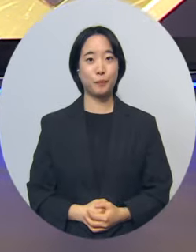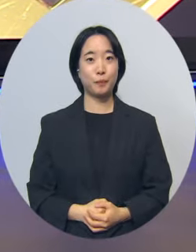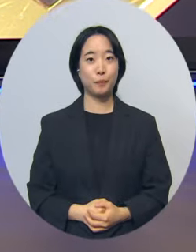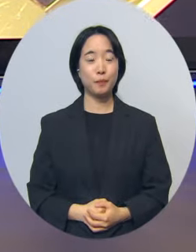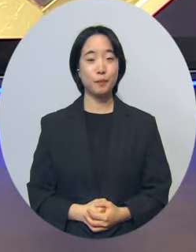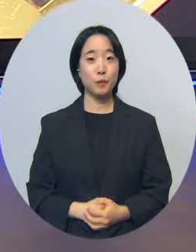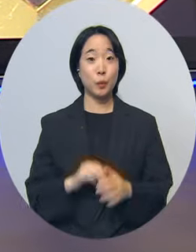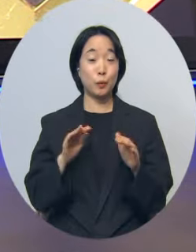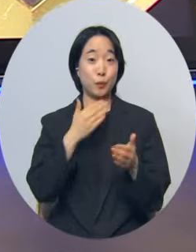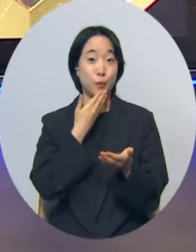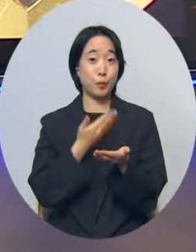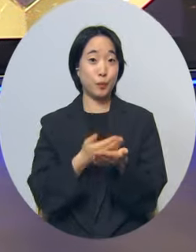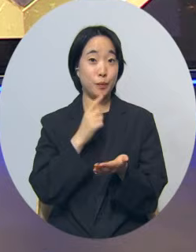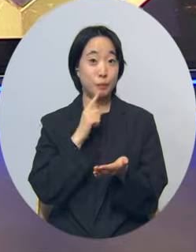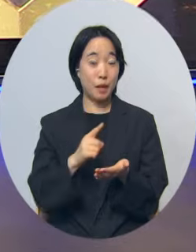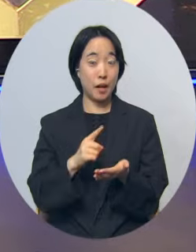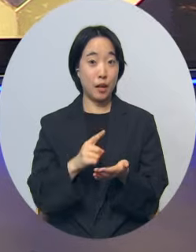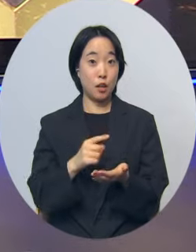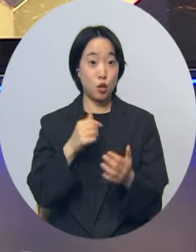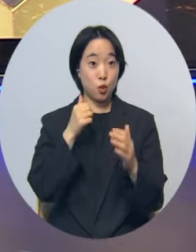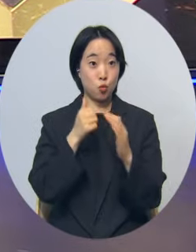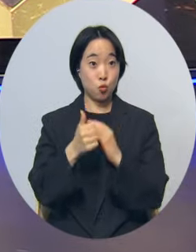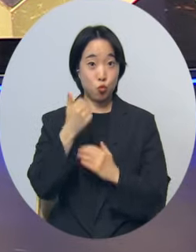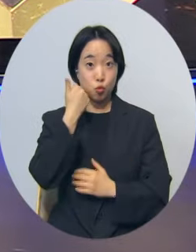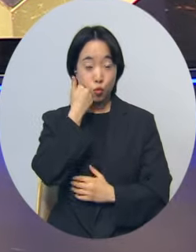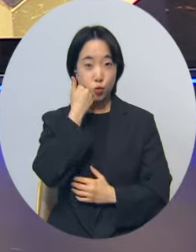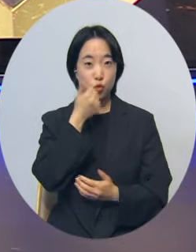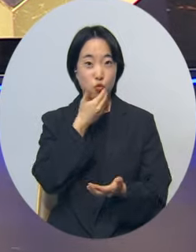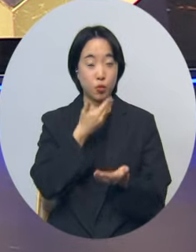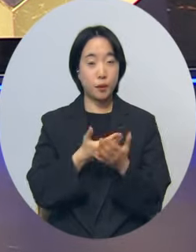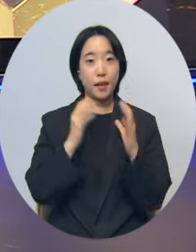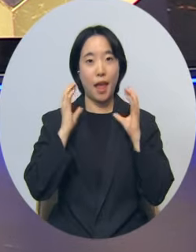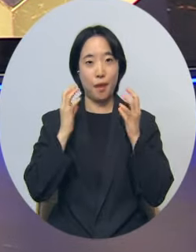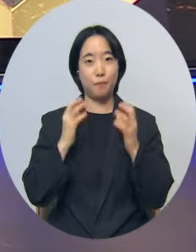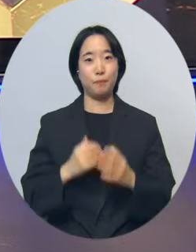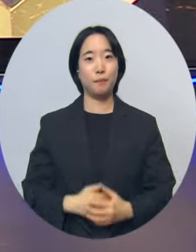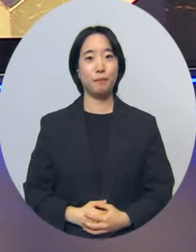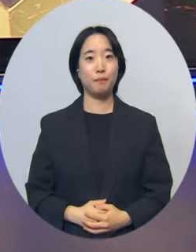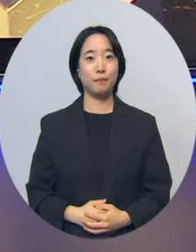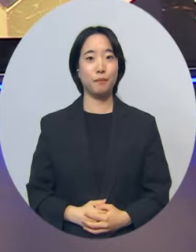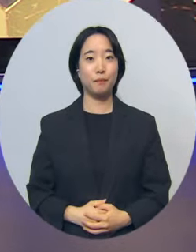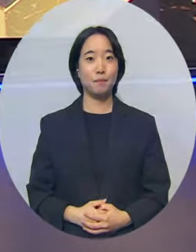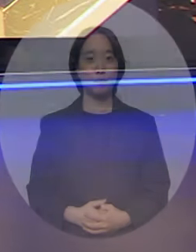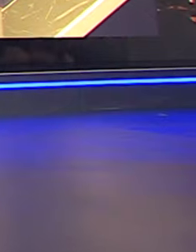정책의 자물쇠를 여는 열쇠말, 주인공은 아이들이다였습니다.